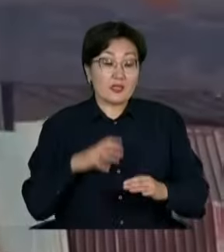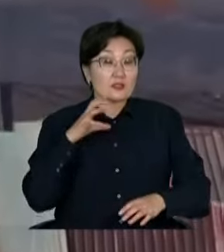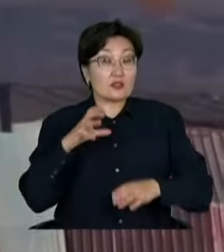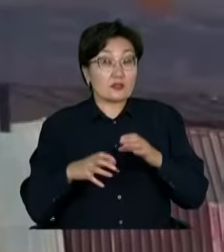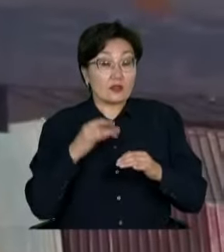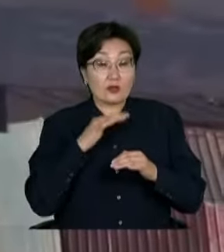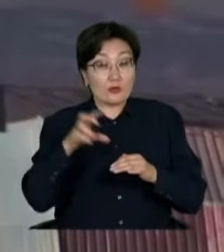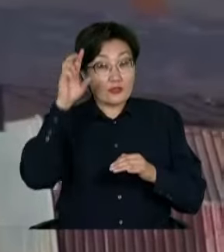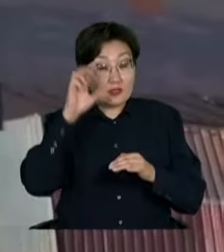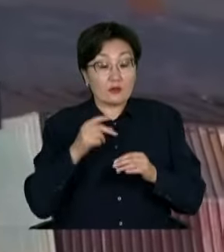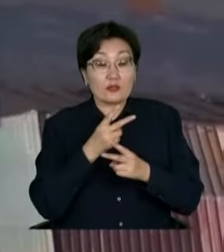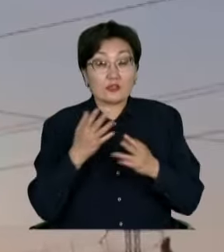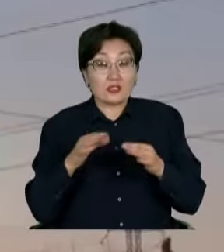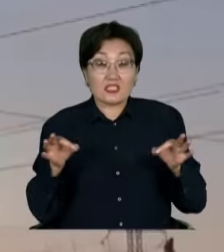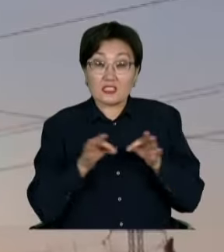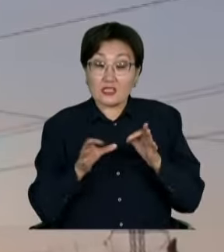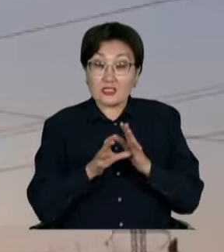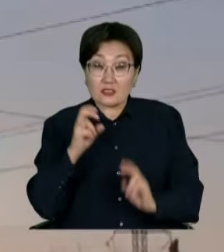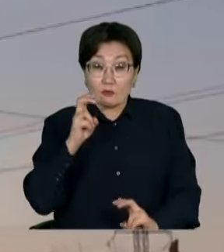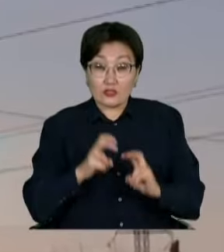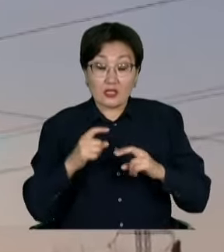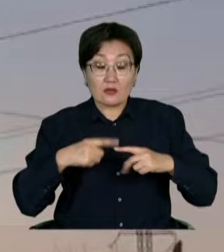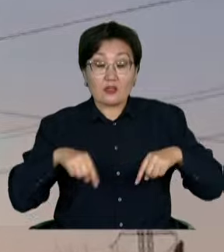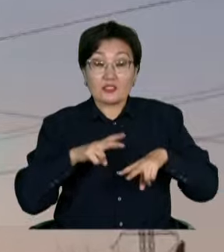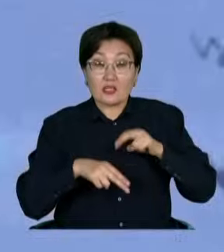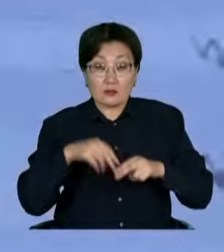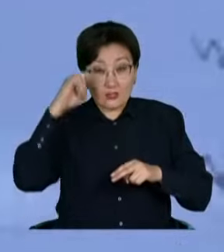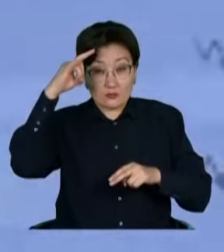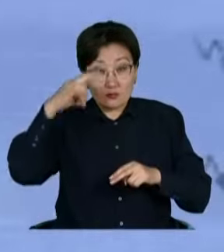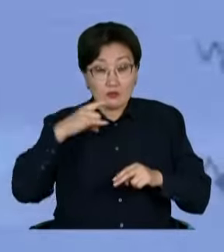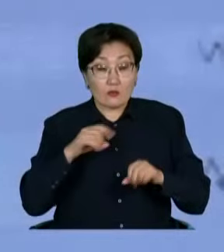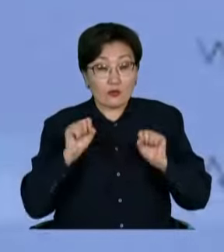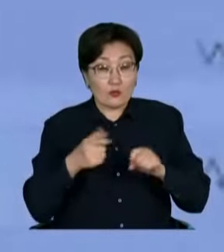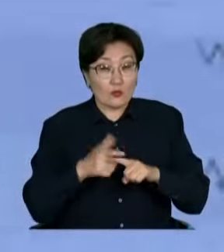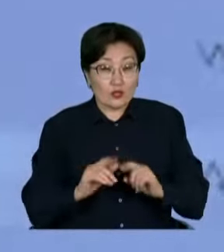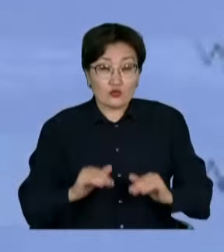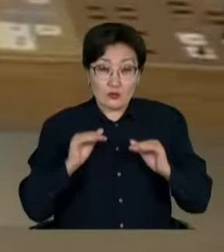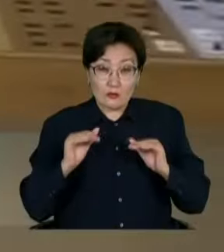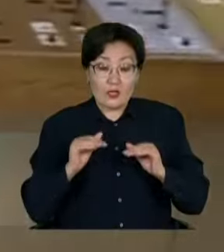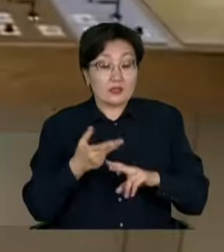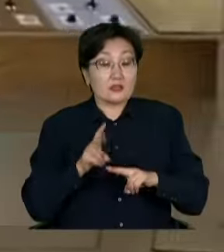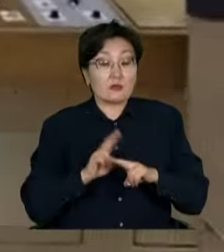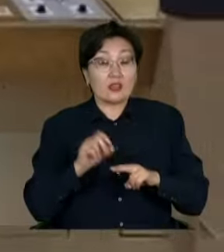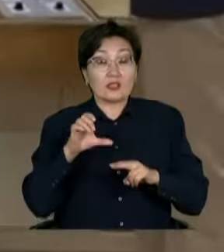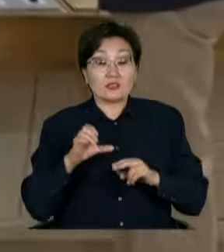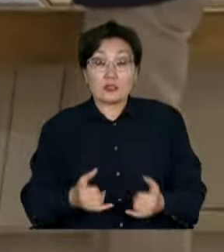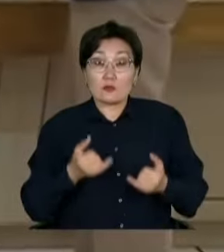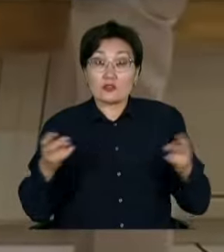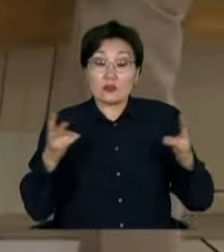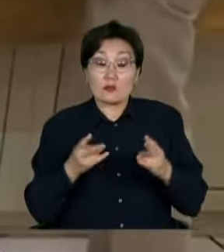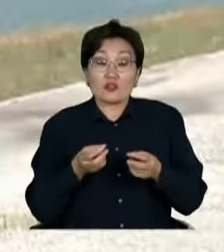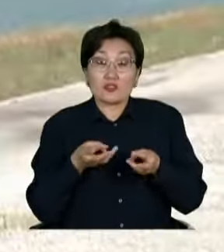Әлемдегі көп мемлекетке қарағанда атом электр станциясын салуда Қазақстанның мүмкіндігі өте жоғары. Себебі АЭС үшін қажет